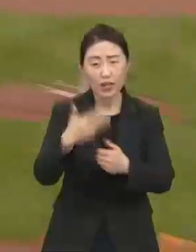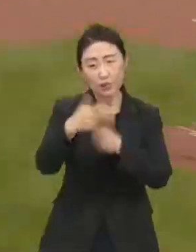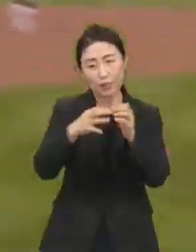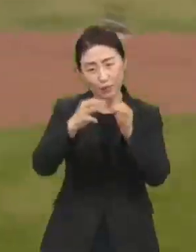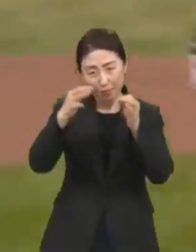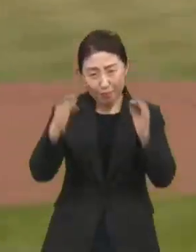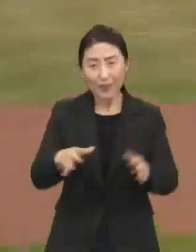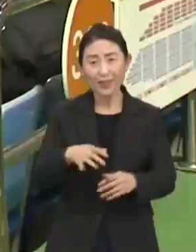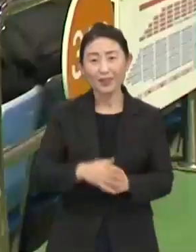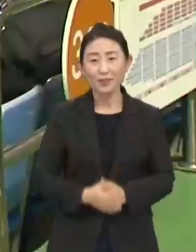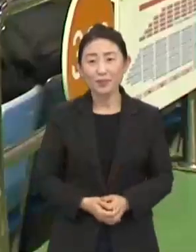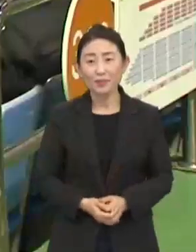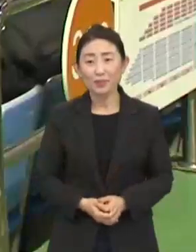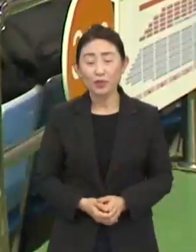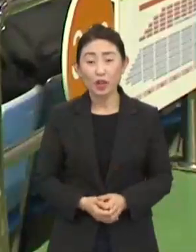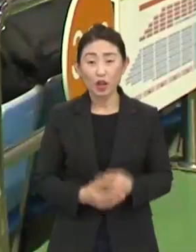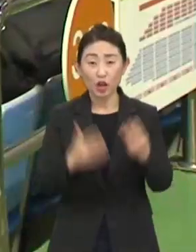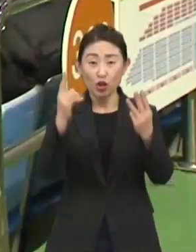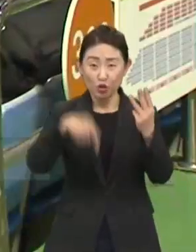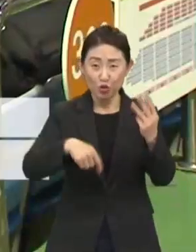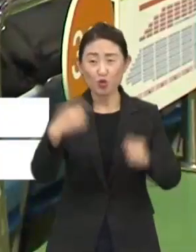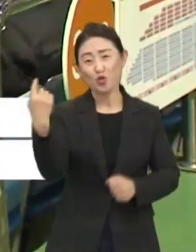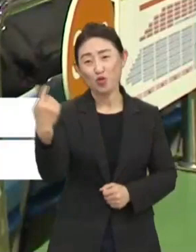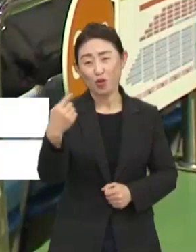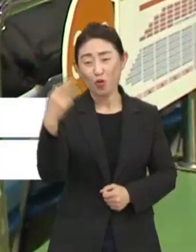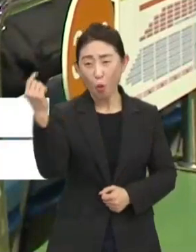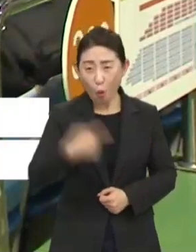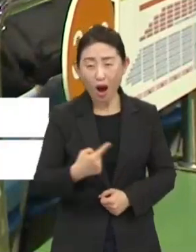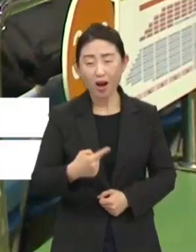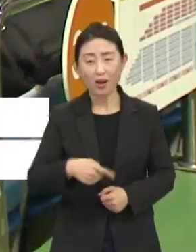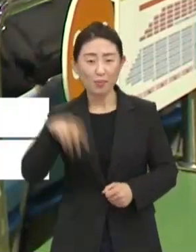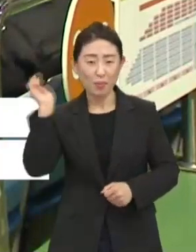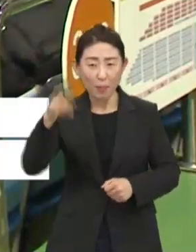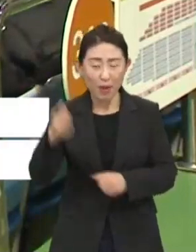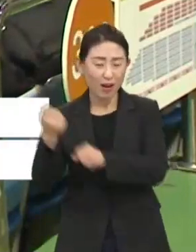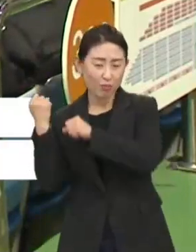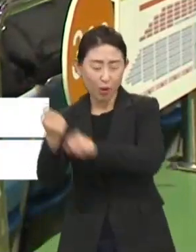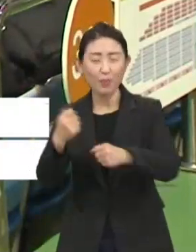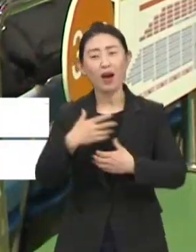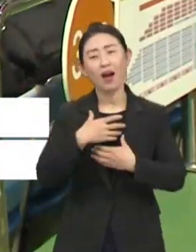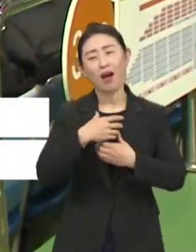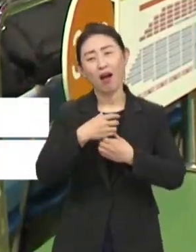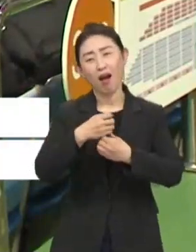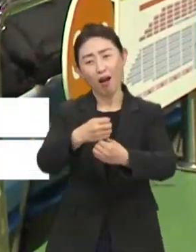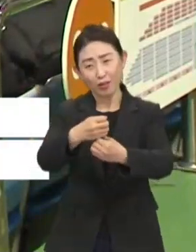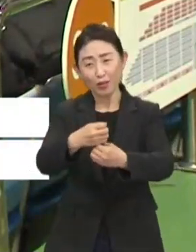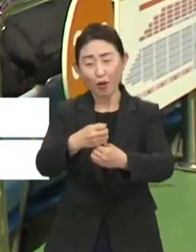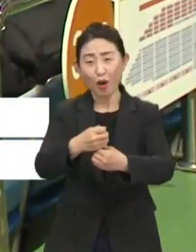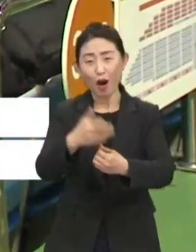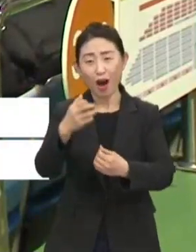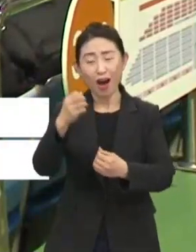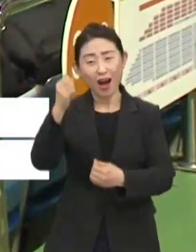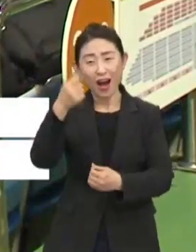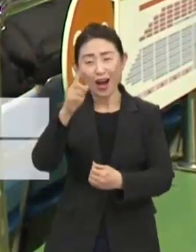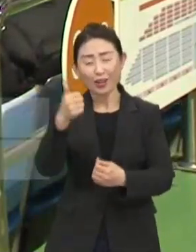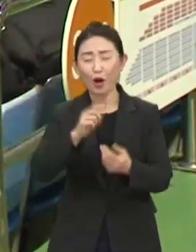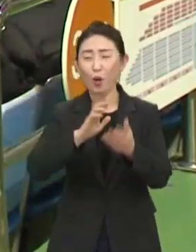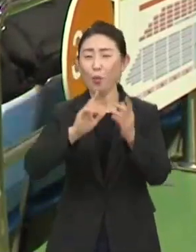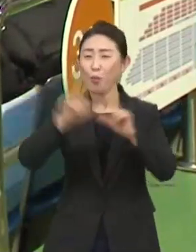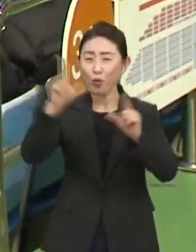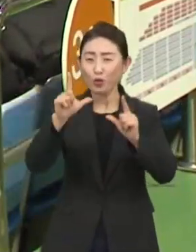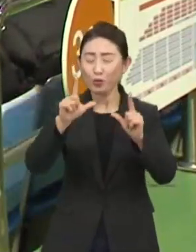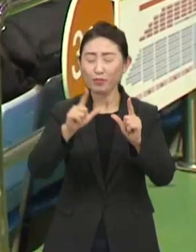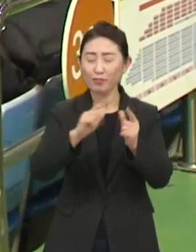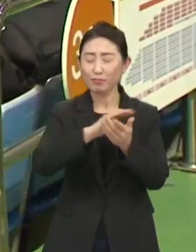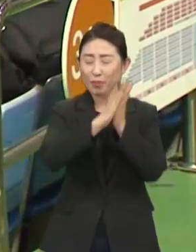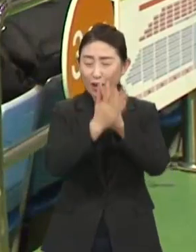18년 만입니다. 류현진 복귀 이후 투타에서 모두 안정된 경기력, 많이 달라진 경기력을 보이며 순위가 많이